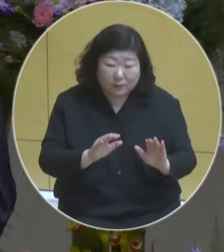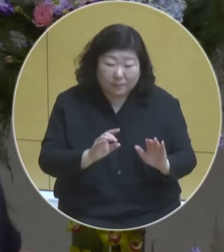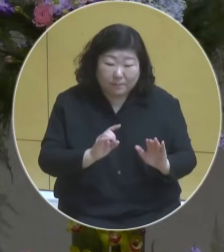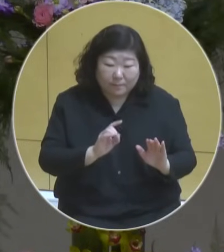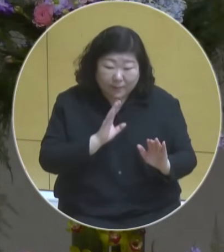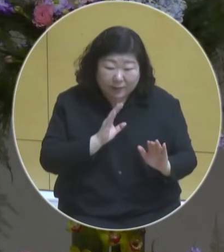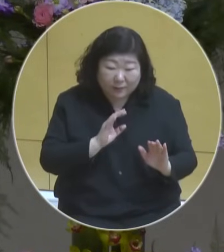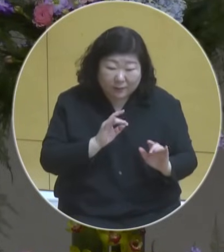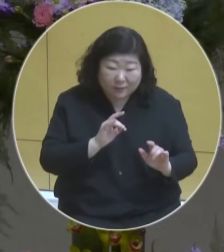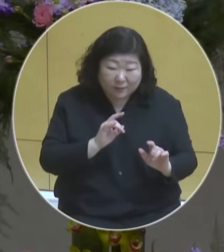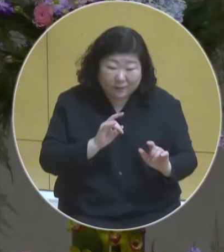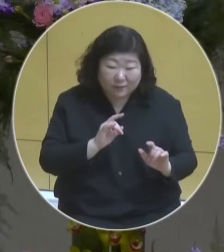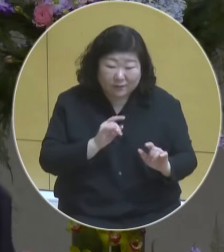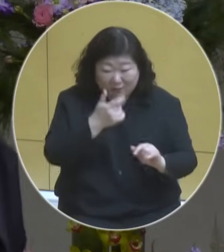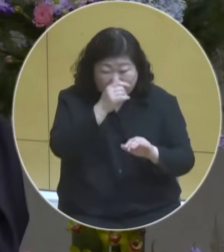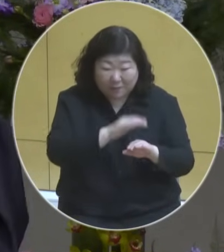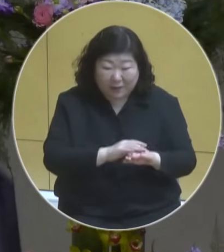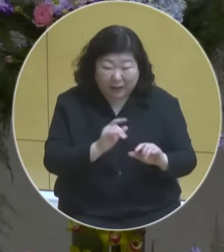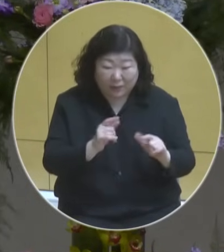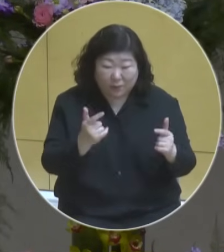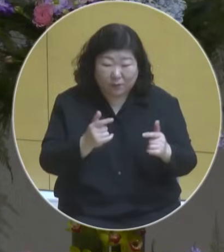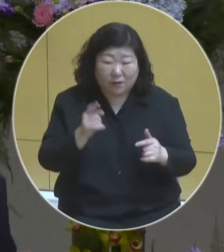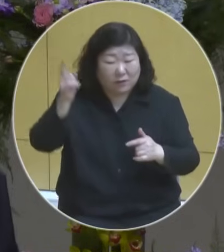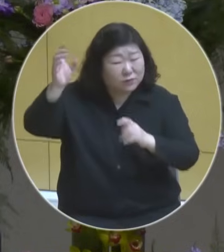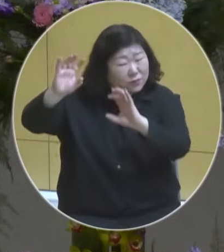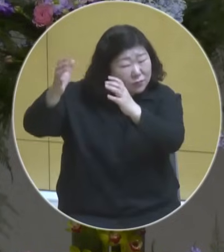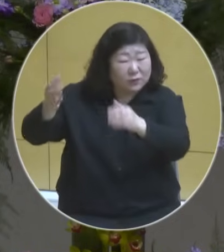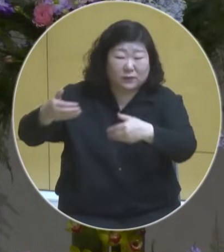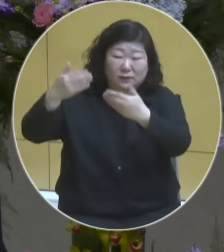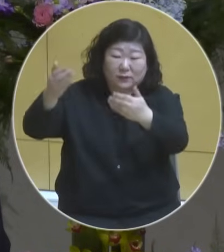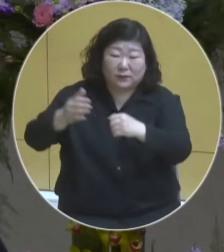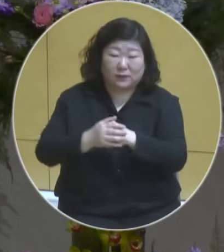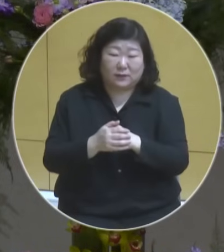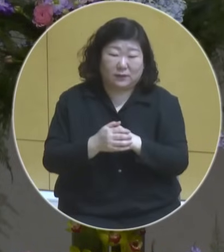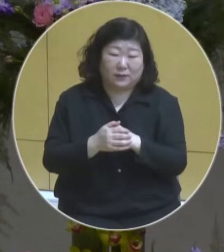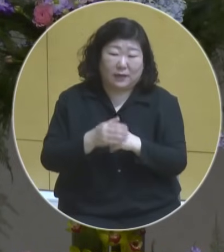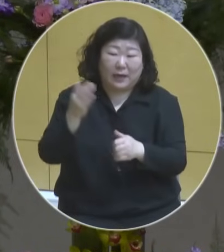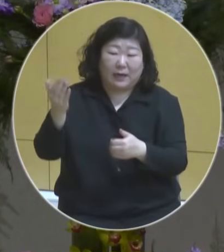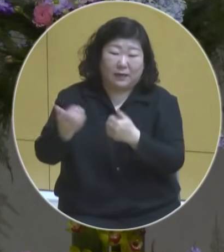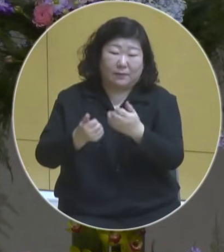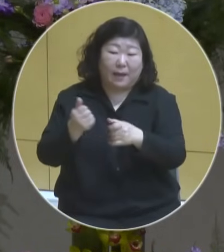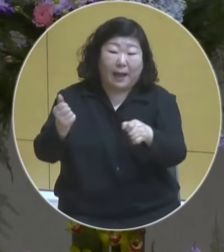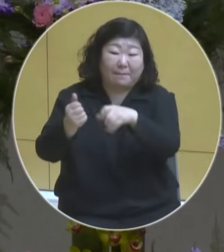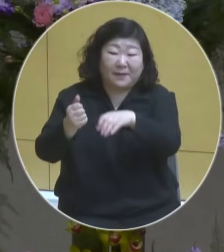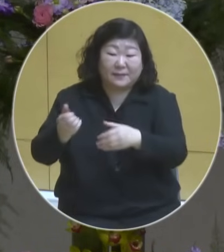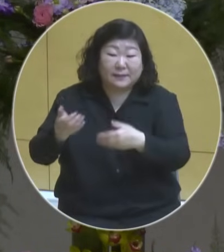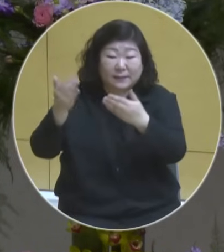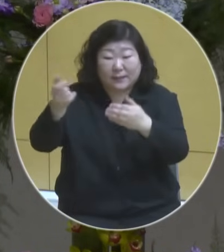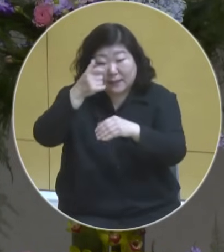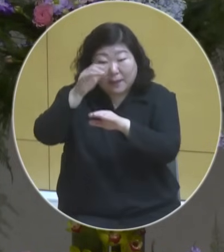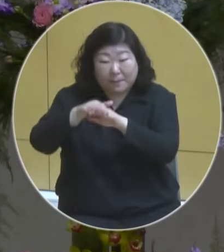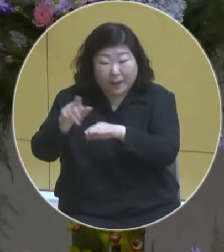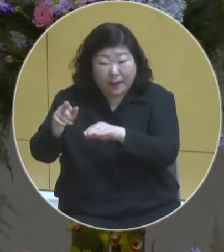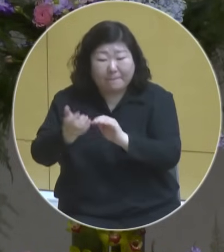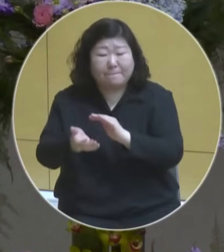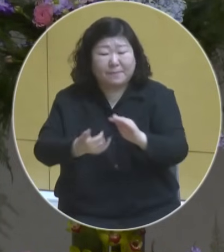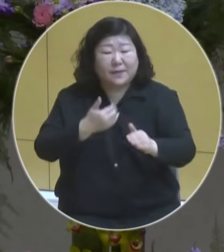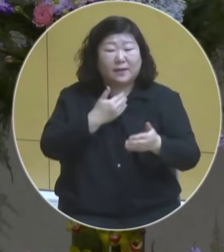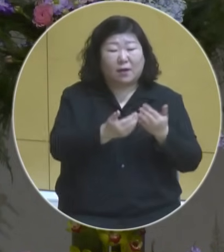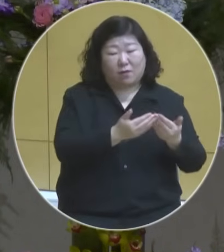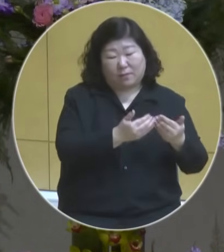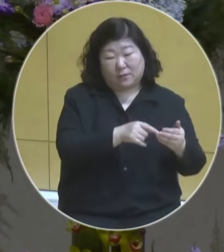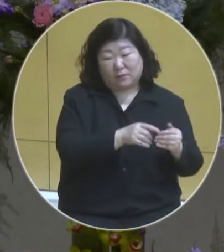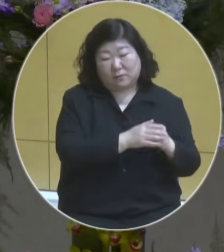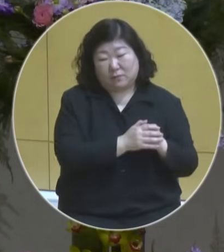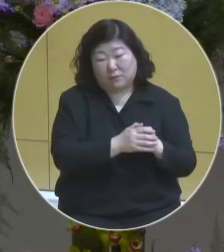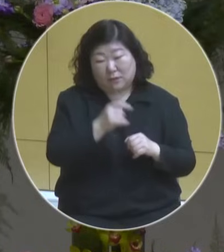천상에서 드릴 하나님 앞에서 드릴 가장 영화롭고 복된 그 예배를 미리 경험하고 아멘 그리고 그